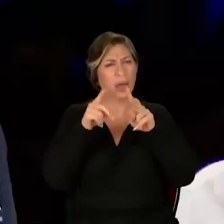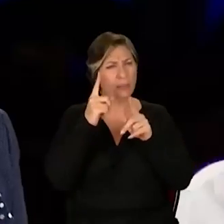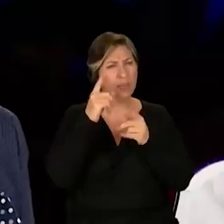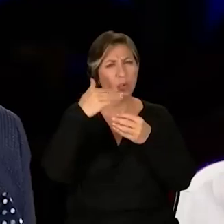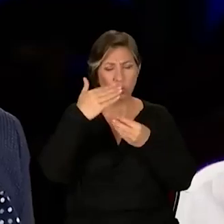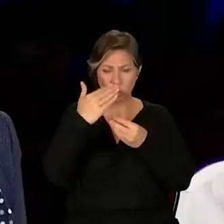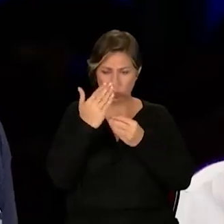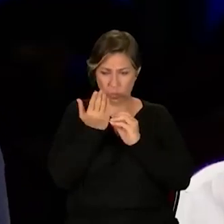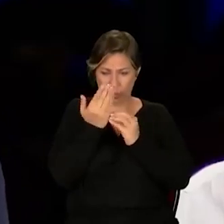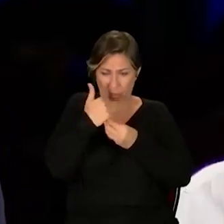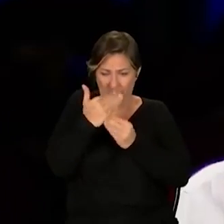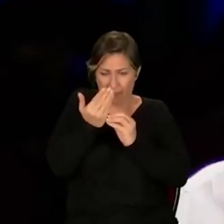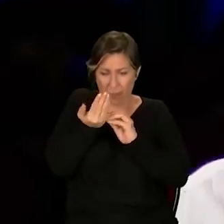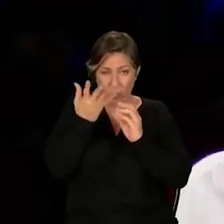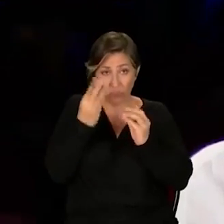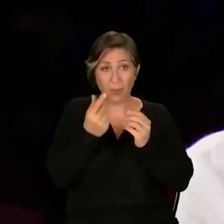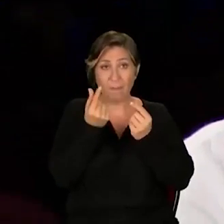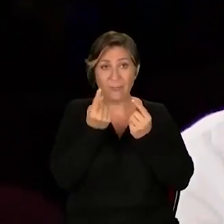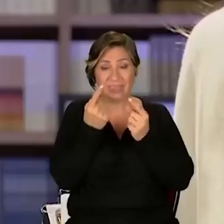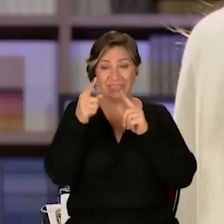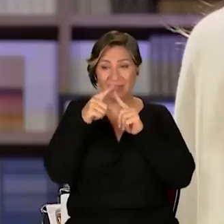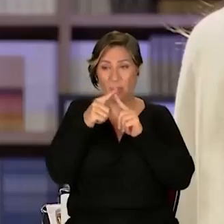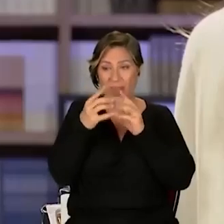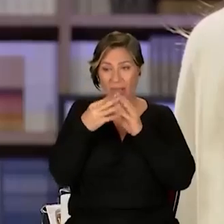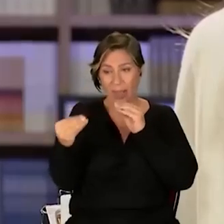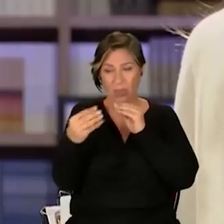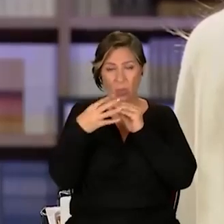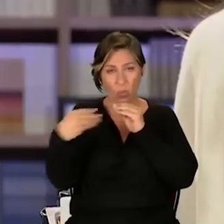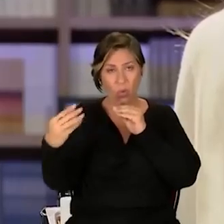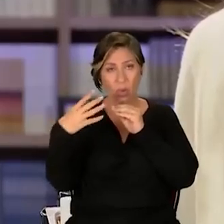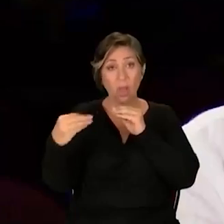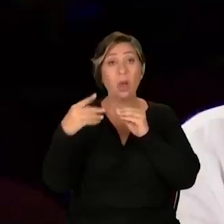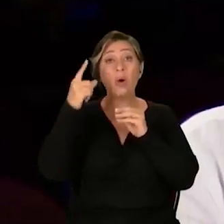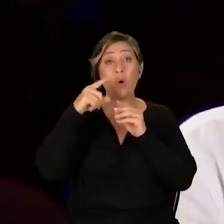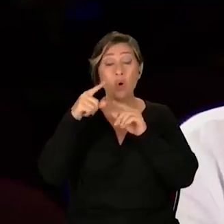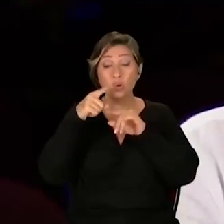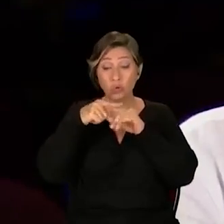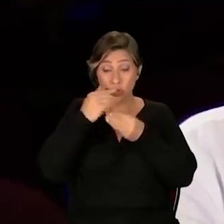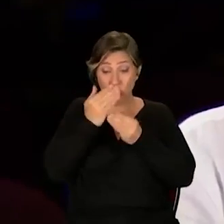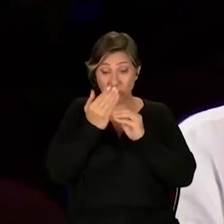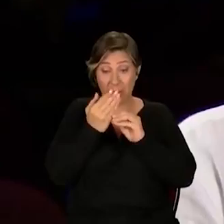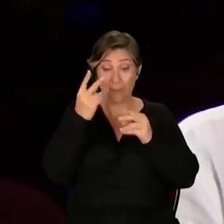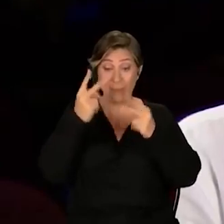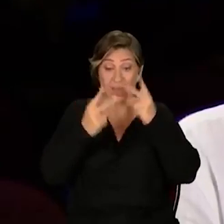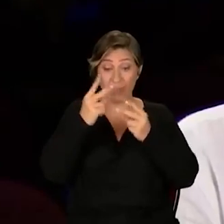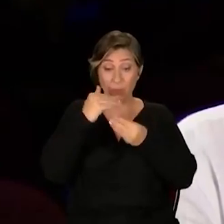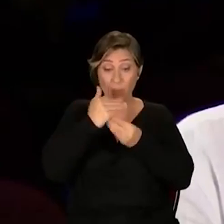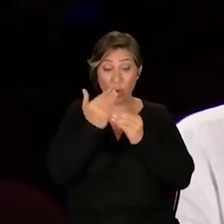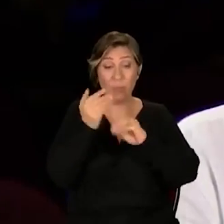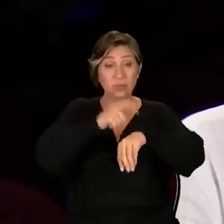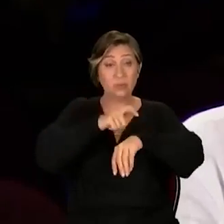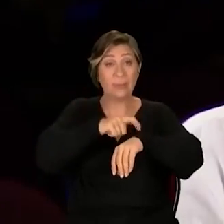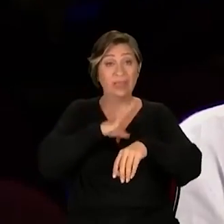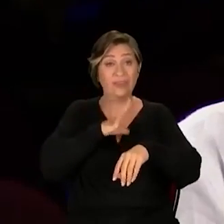hücre bölünürken her bölündüğünde birazcık telomerinden kaybediliyor. O yüzden de her hücrenin belli bir bölünme süreci